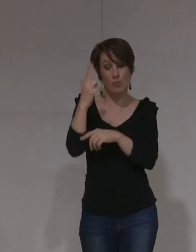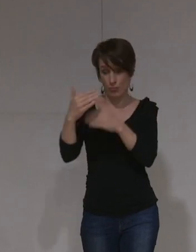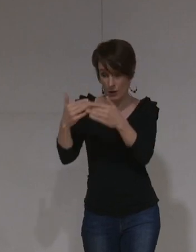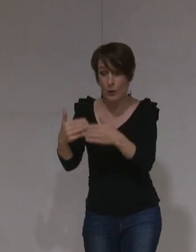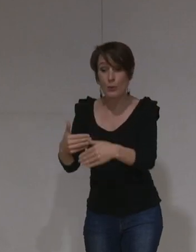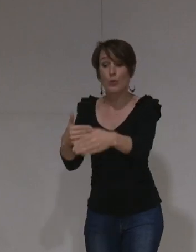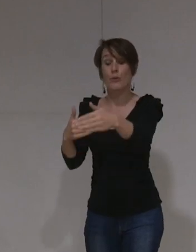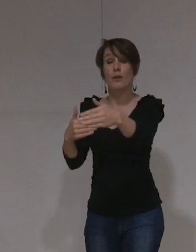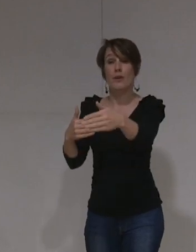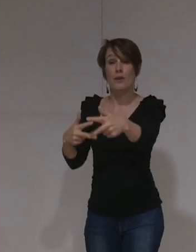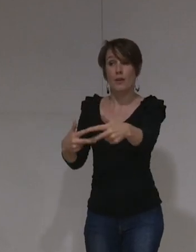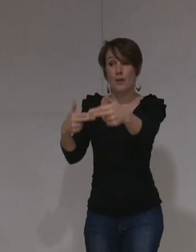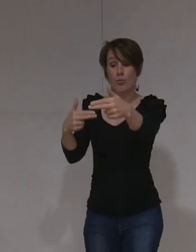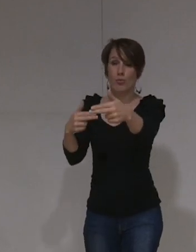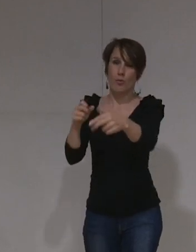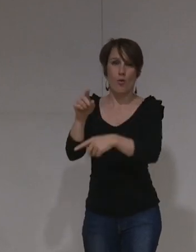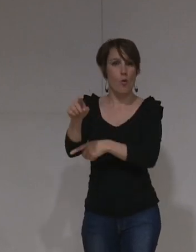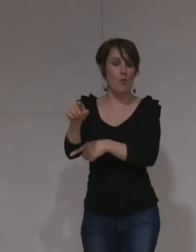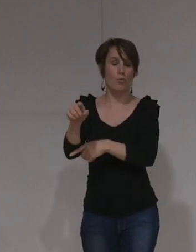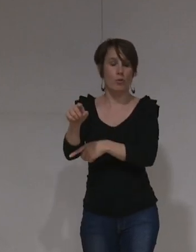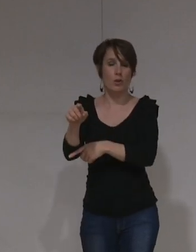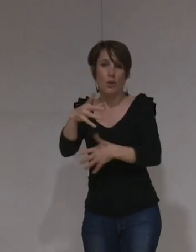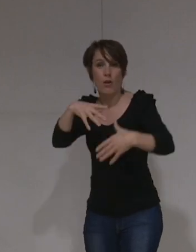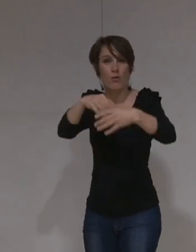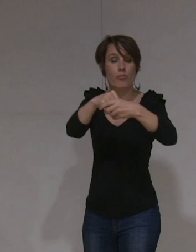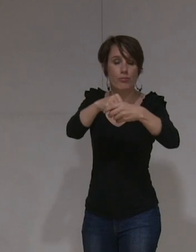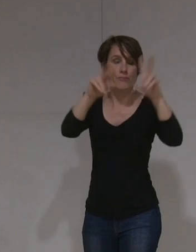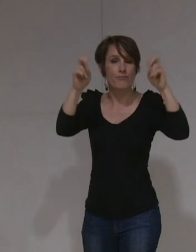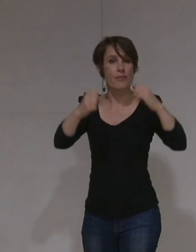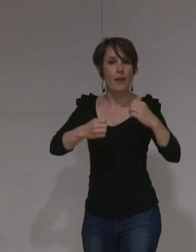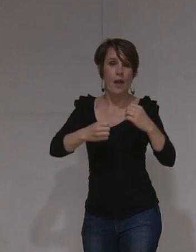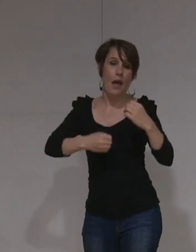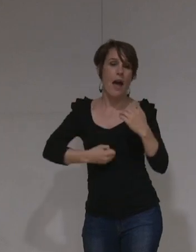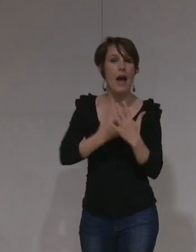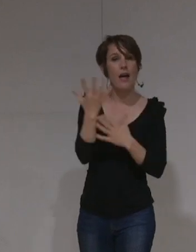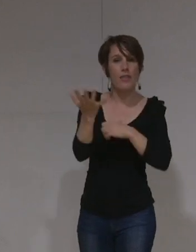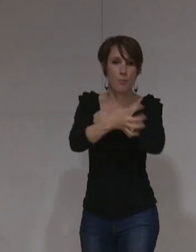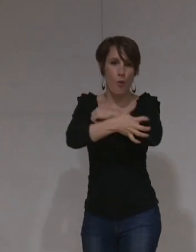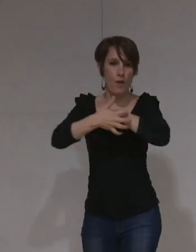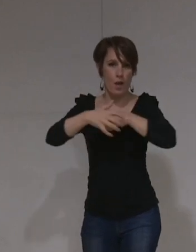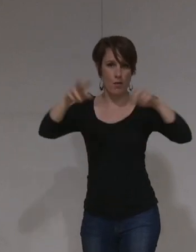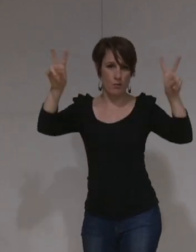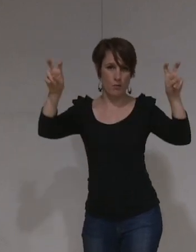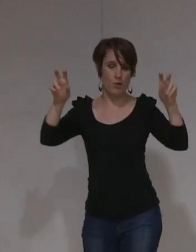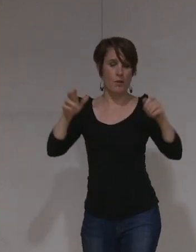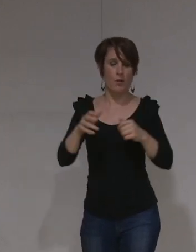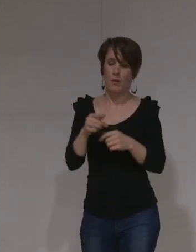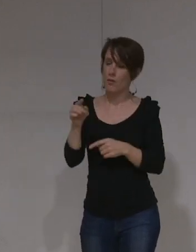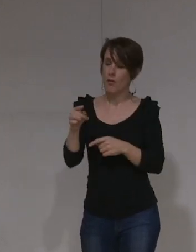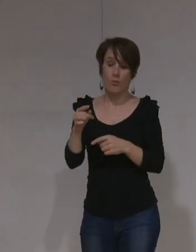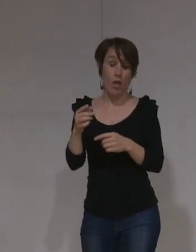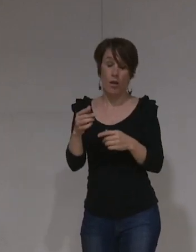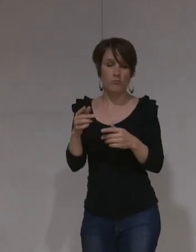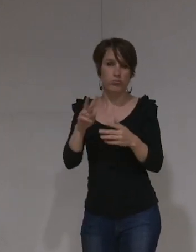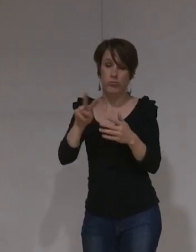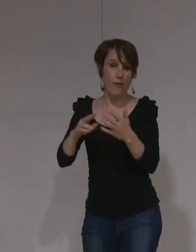avec son adhésion je dirais au mouvement de l'artépova qui est un des mouvement marquant de la fin du 20e siècle dans